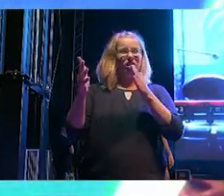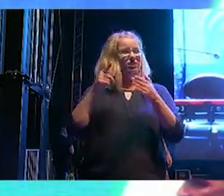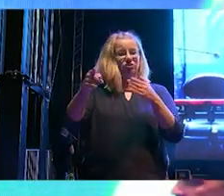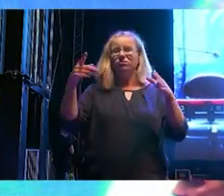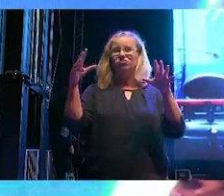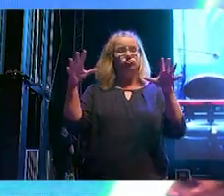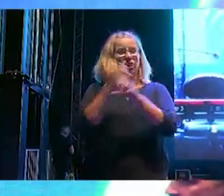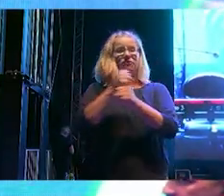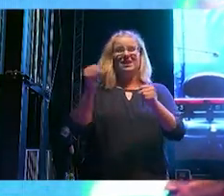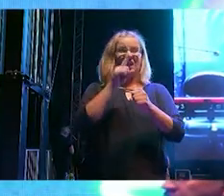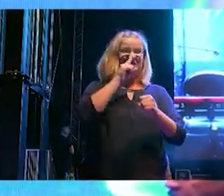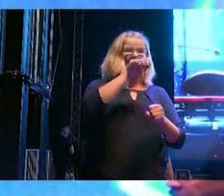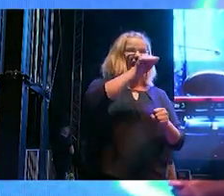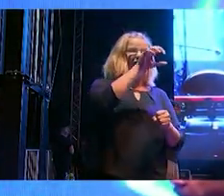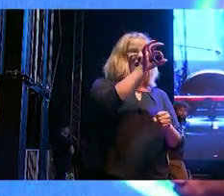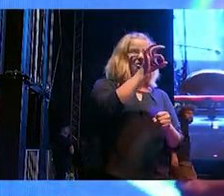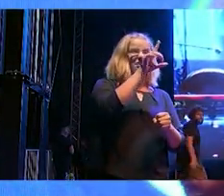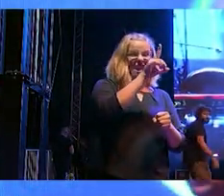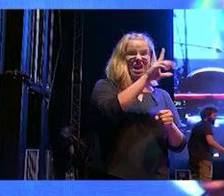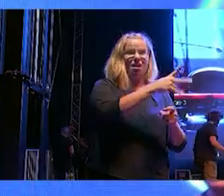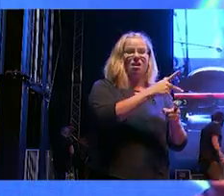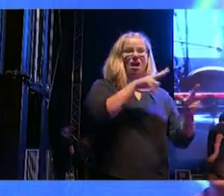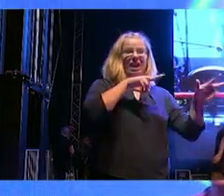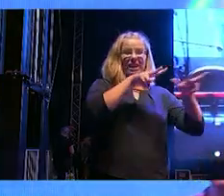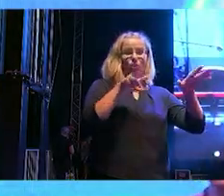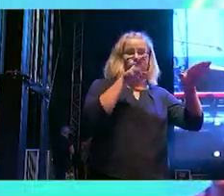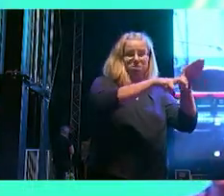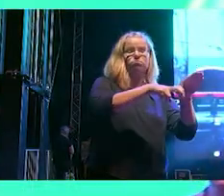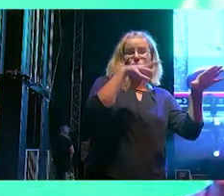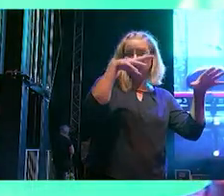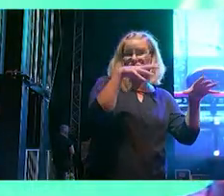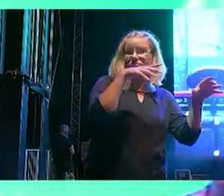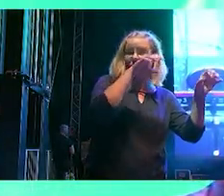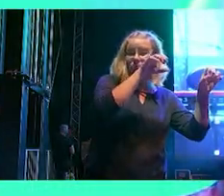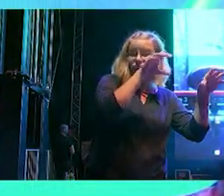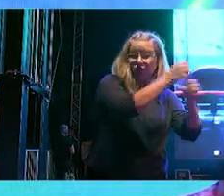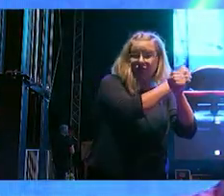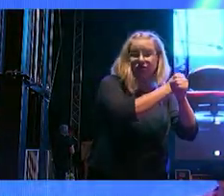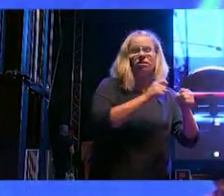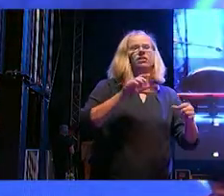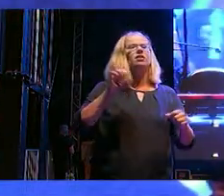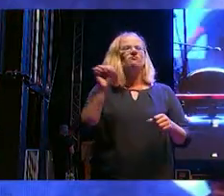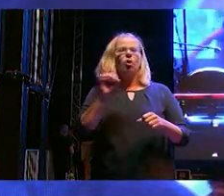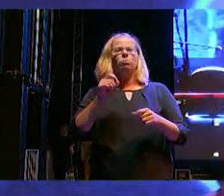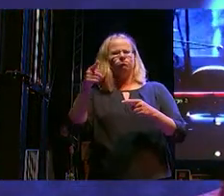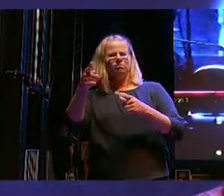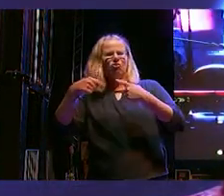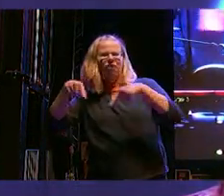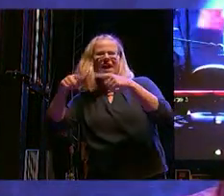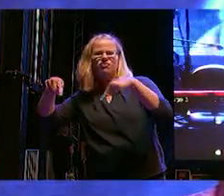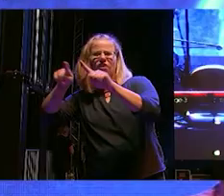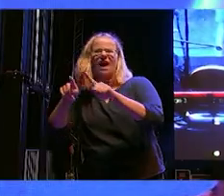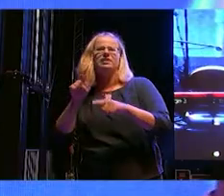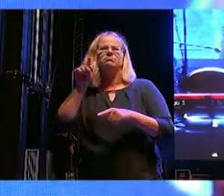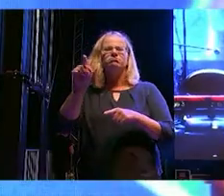kommen. Ich befürchte zudem, dass sich mit einer AfD in der Regierung nicht nur jene Vereine, die sich für Rechte